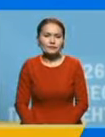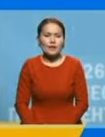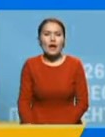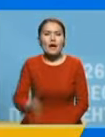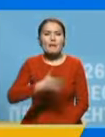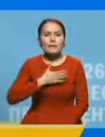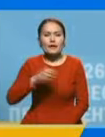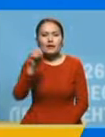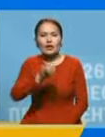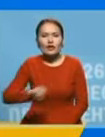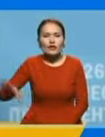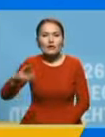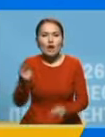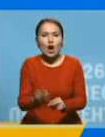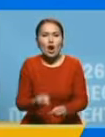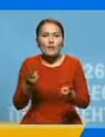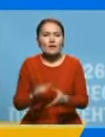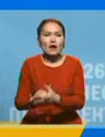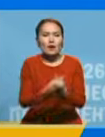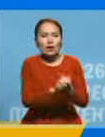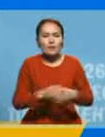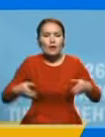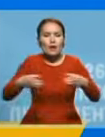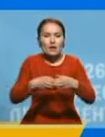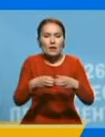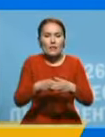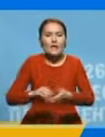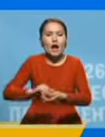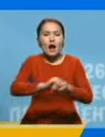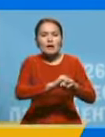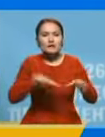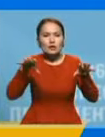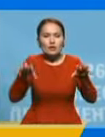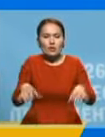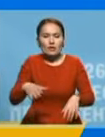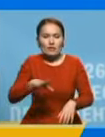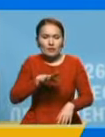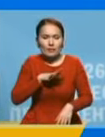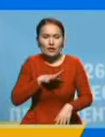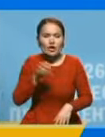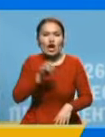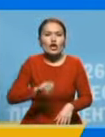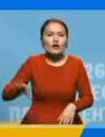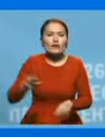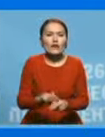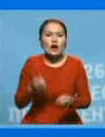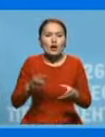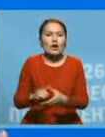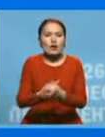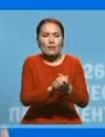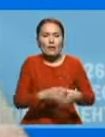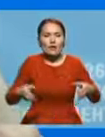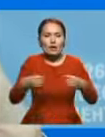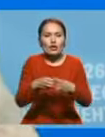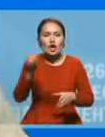Мен Европадағы қауіпсіздік және ынтымақтастық ұйымы парламентаралық ассамблеясының төрағасы болғанмын. Европадағы қауіпсіздік және ынтымақтастық ұйымы